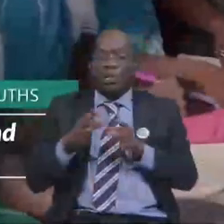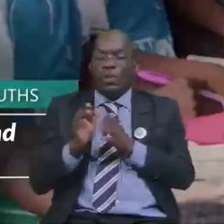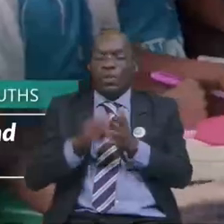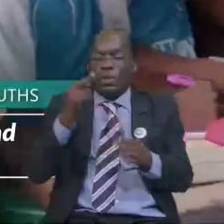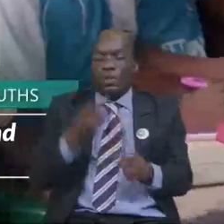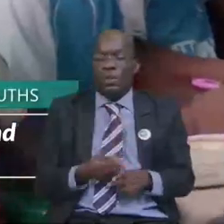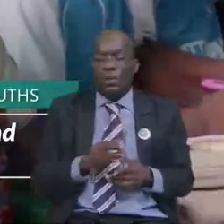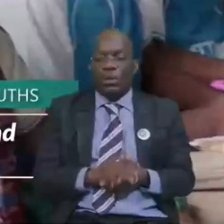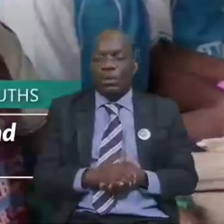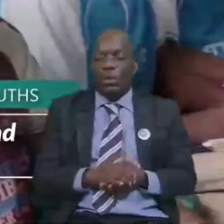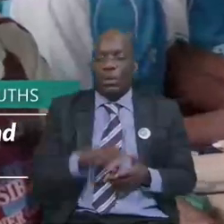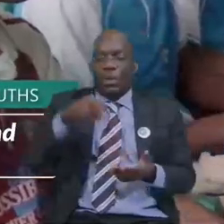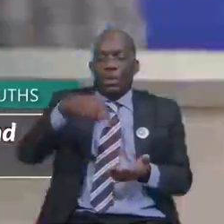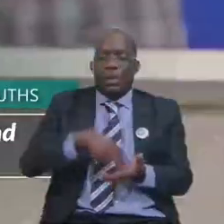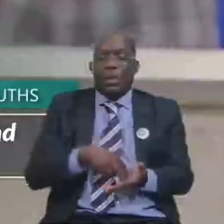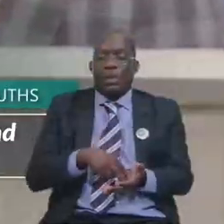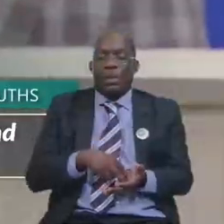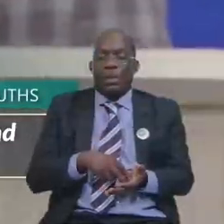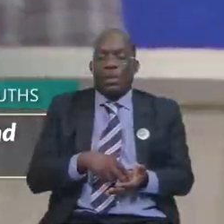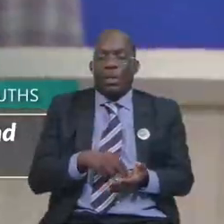pourquoi ne pas nous lever maintenant